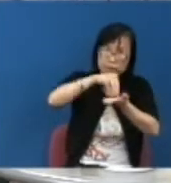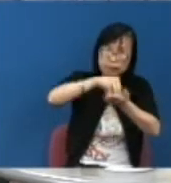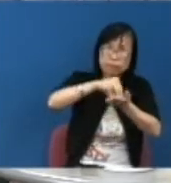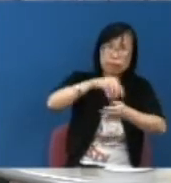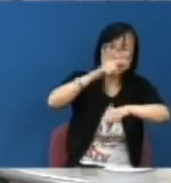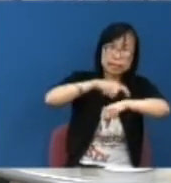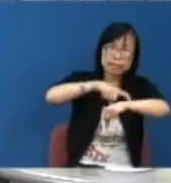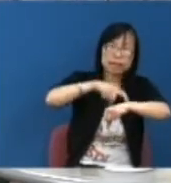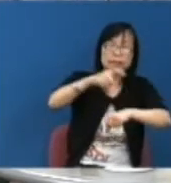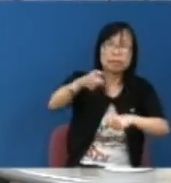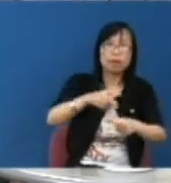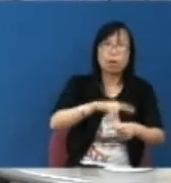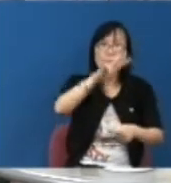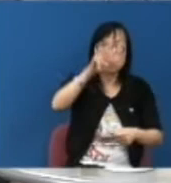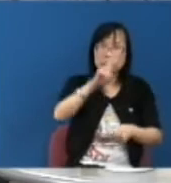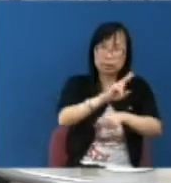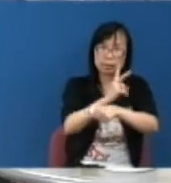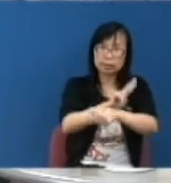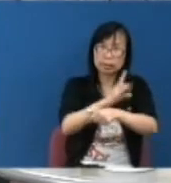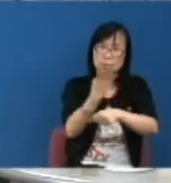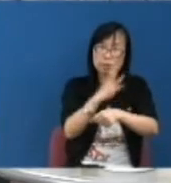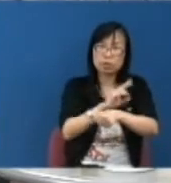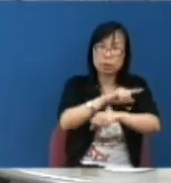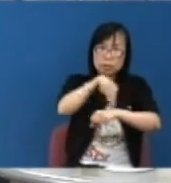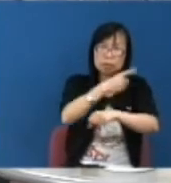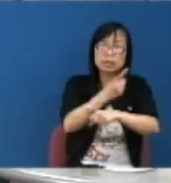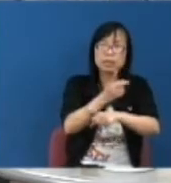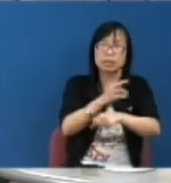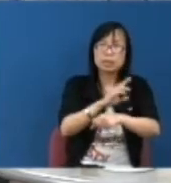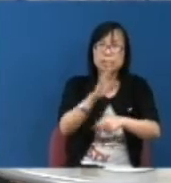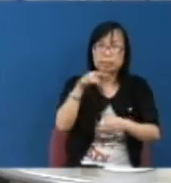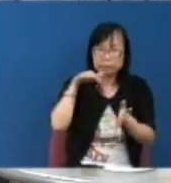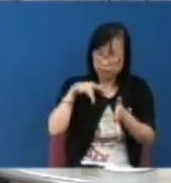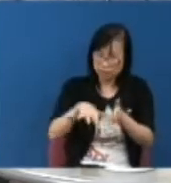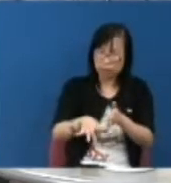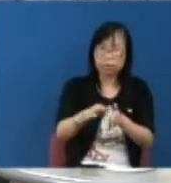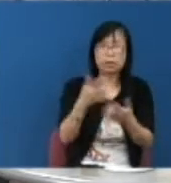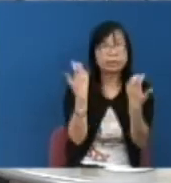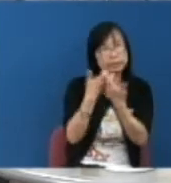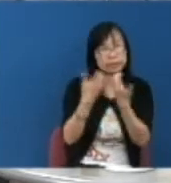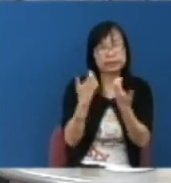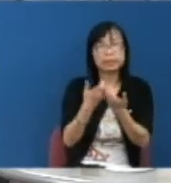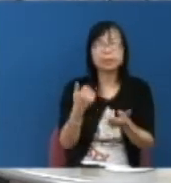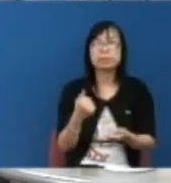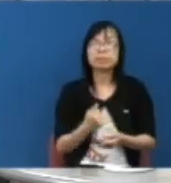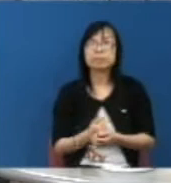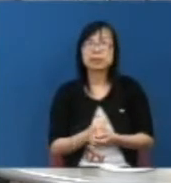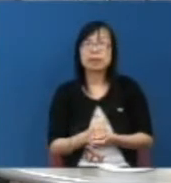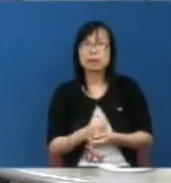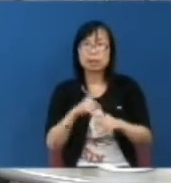個 timer 哦，24小時佢就會著一次。 嗯， 啊，咁咪睇下啦，個流量我哋可以計到嘅。譬如佢流量係